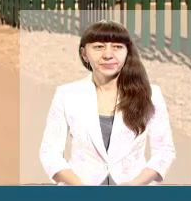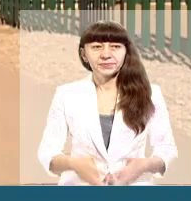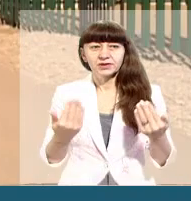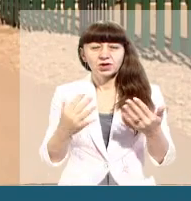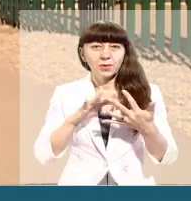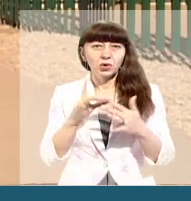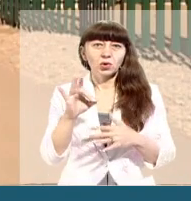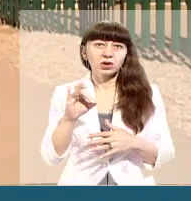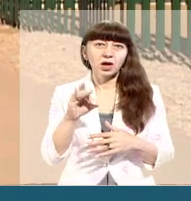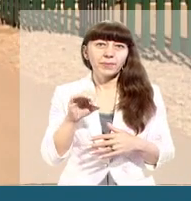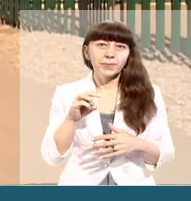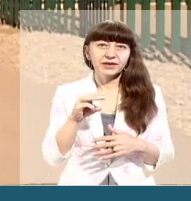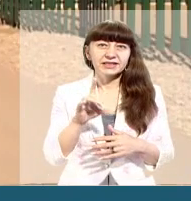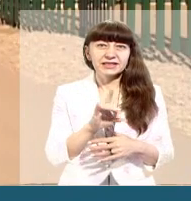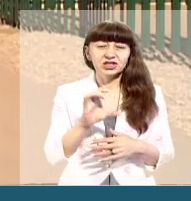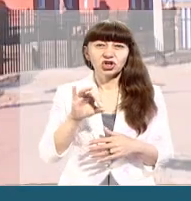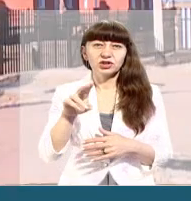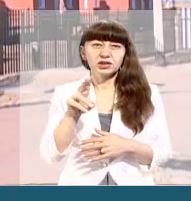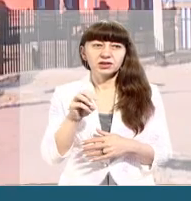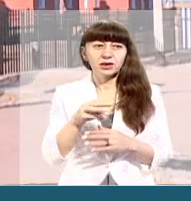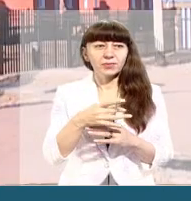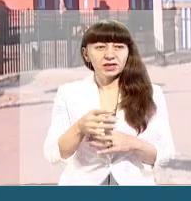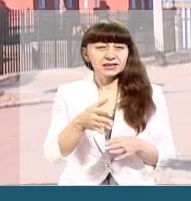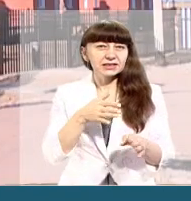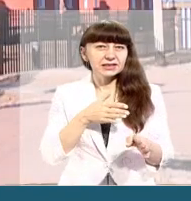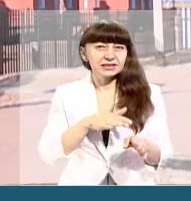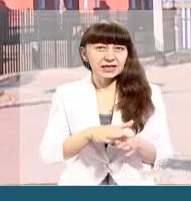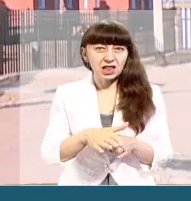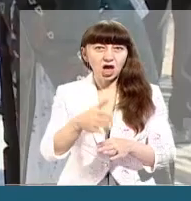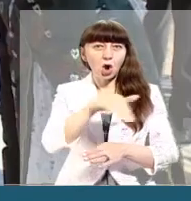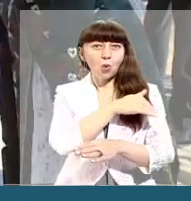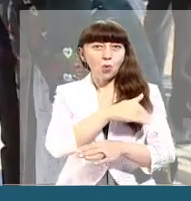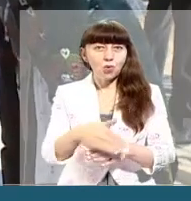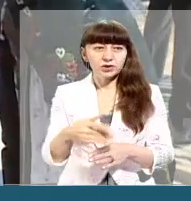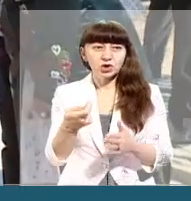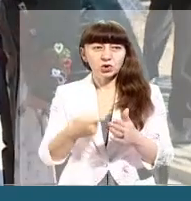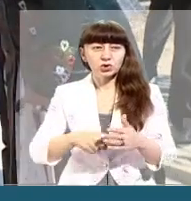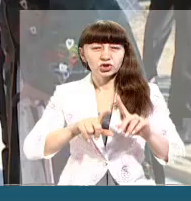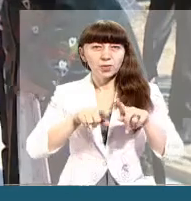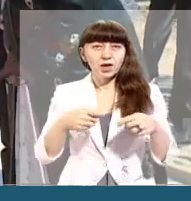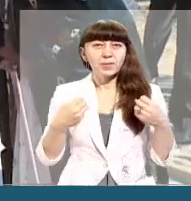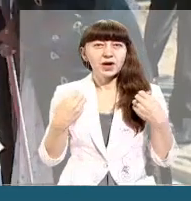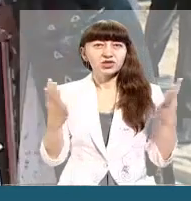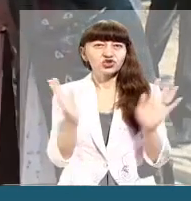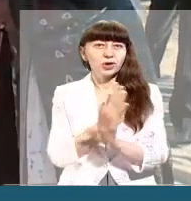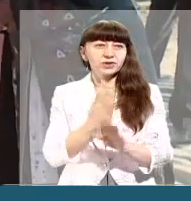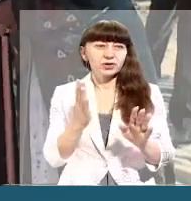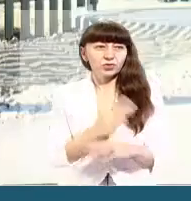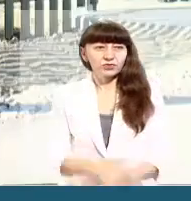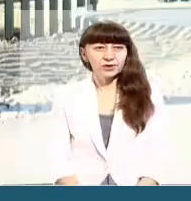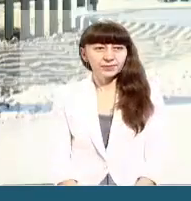Теперь в селе Колкамыс Жангельдинского района появилась целая улица. Ключи от новостроек люди получают в торжественной